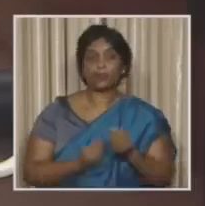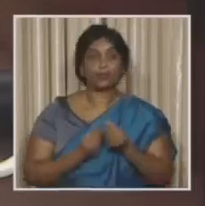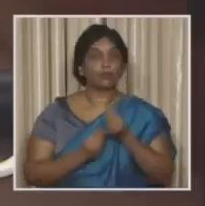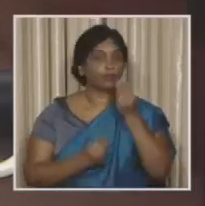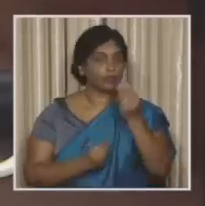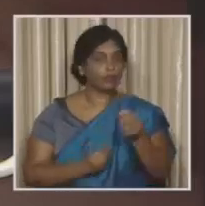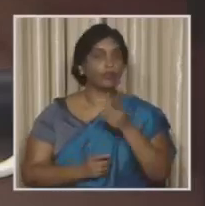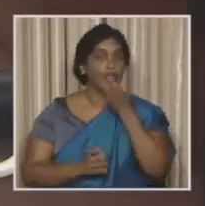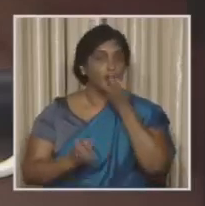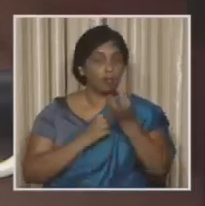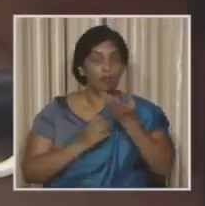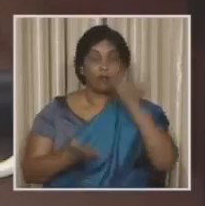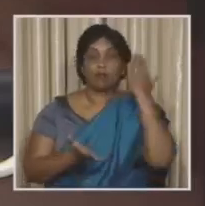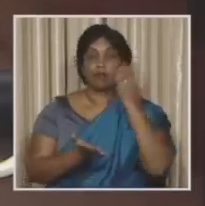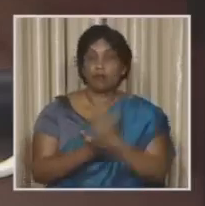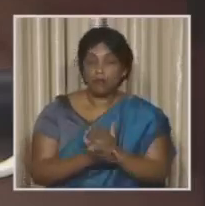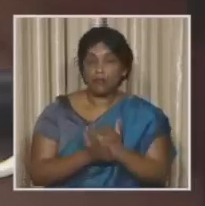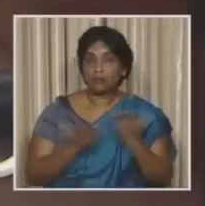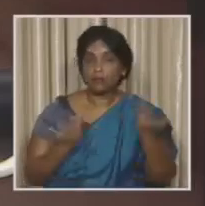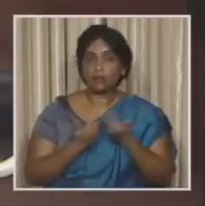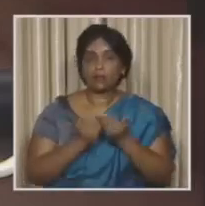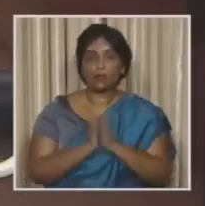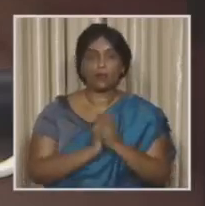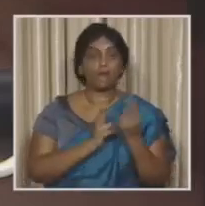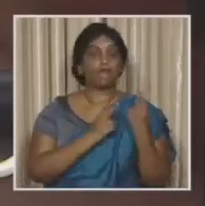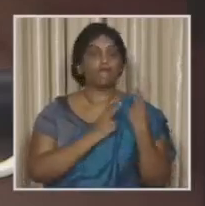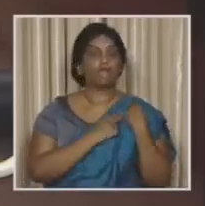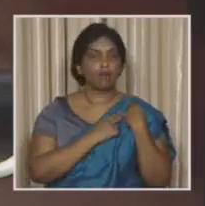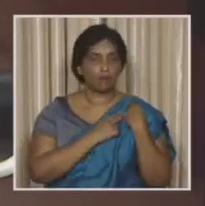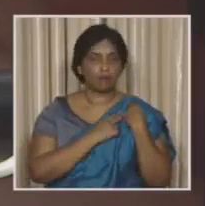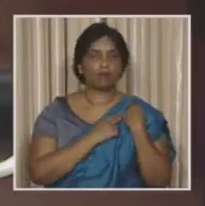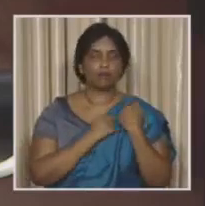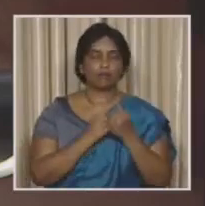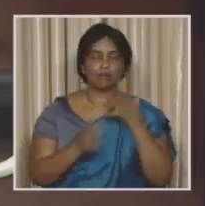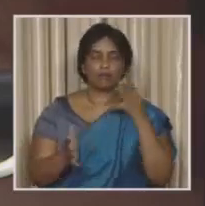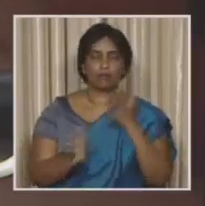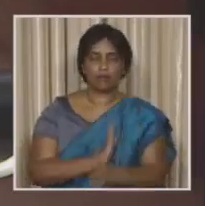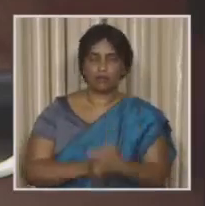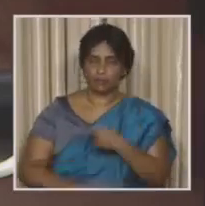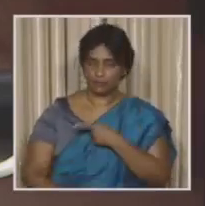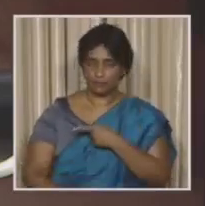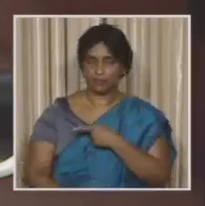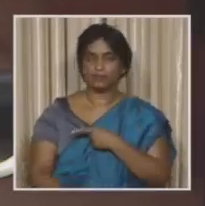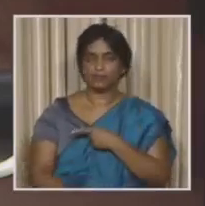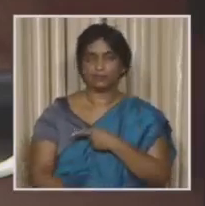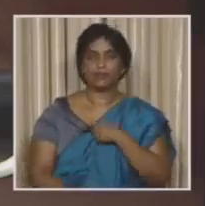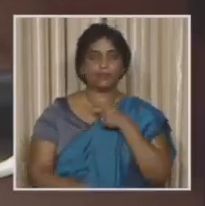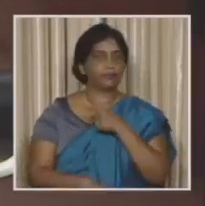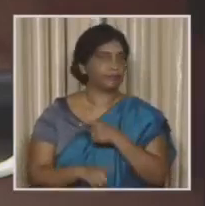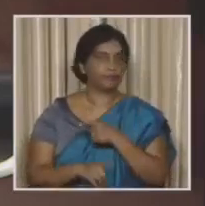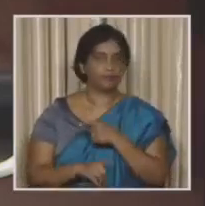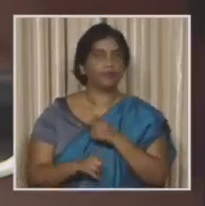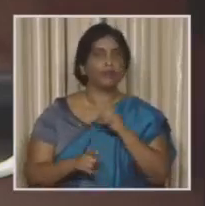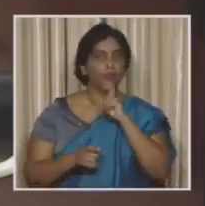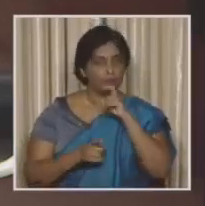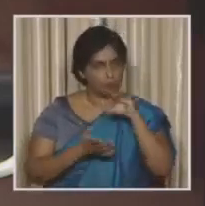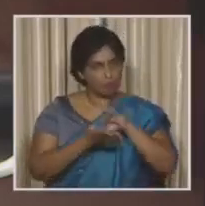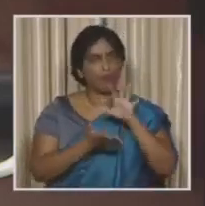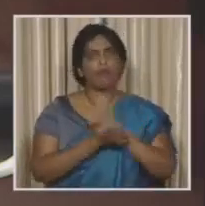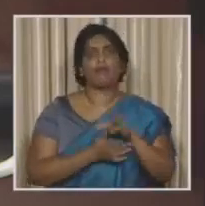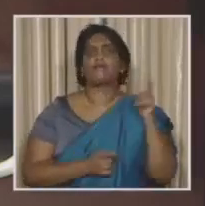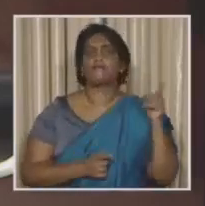tibina me pahare walakwa gaimi sada tamanta tibina waga kima ohu itu nokar pu bawata eko huta gela pinbe nadu tindu it tibina